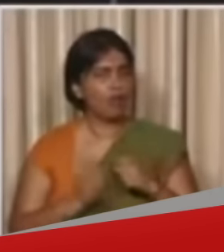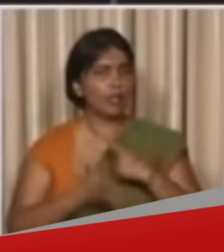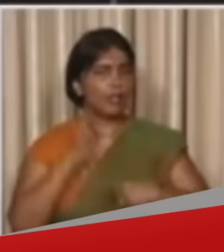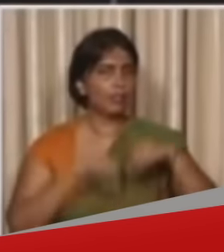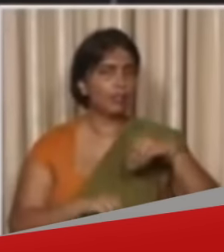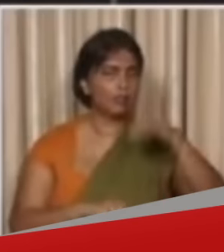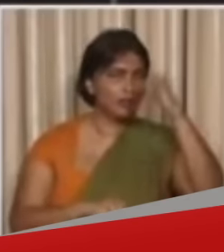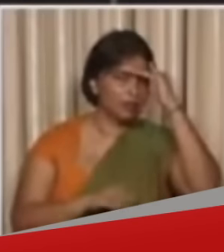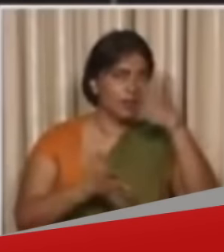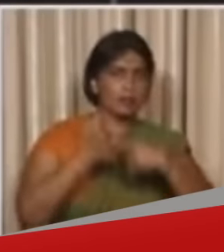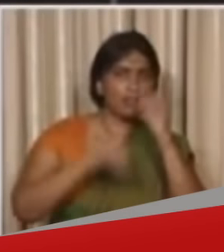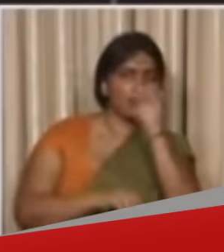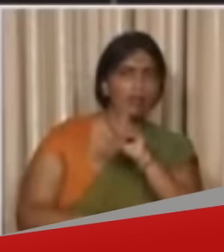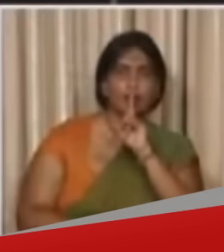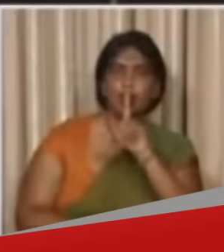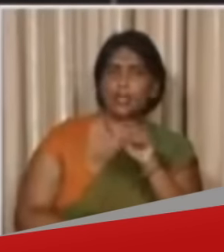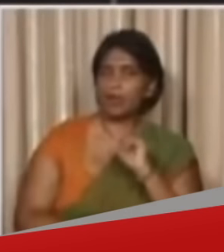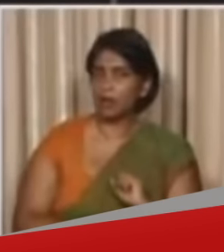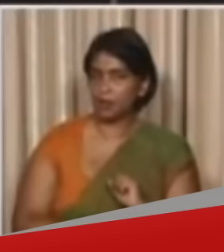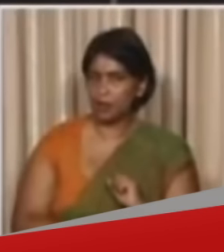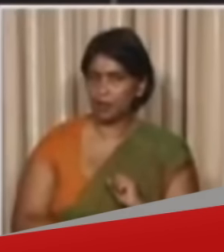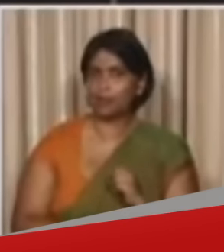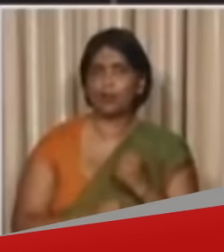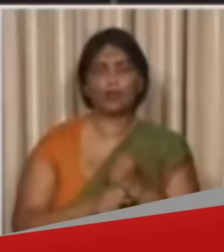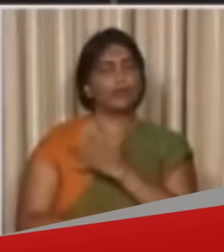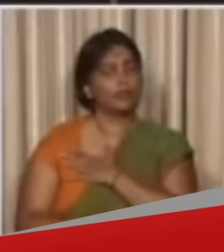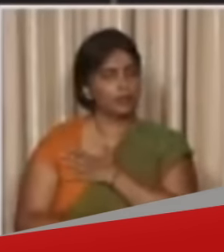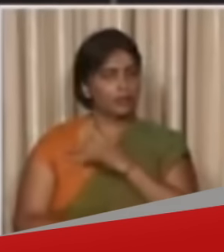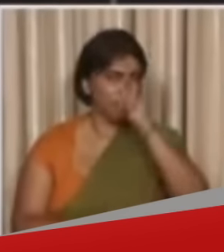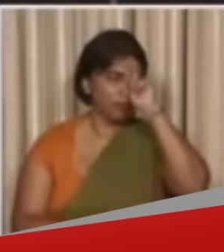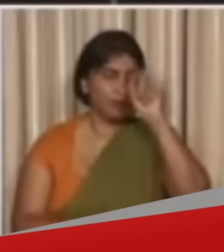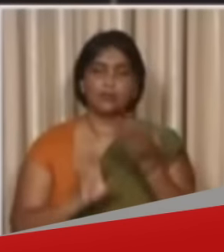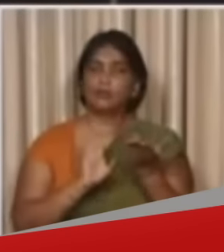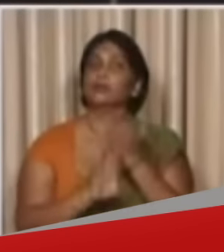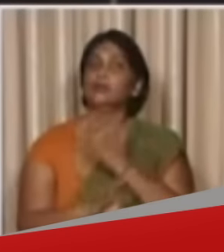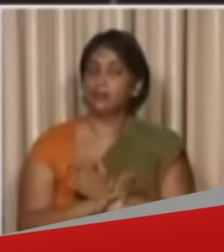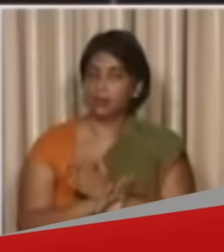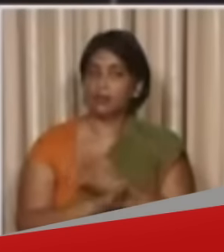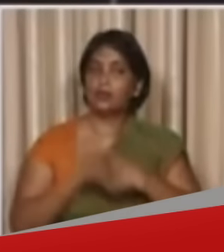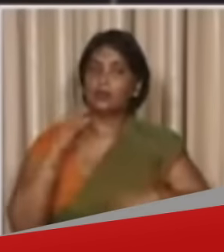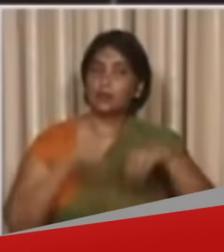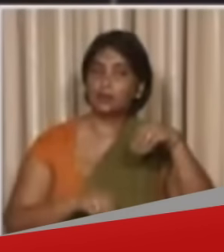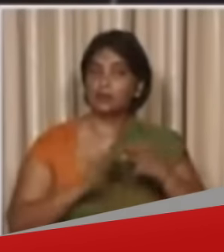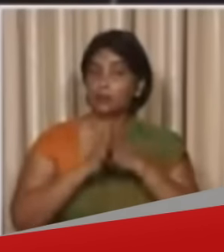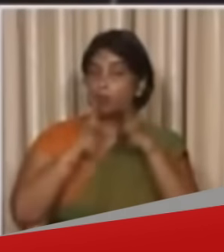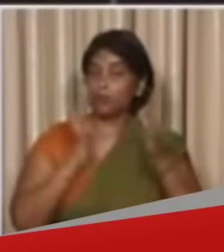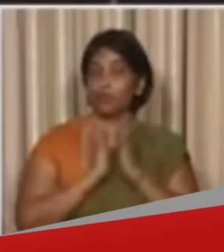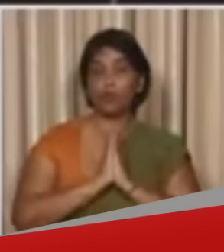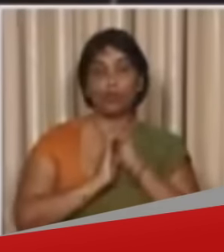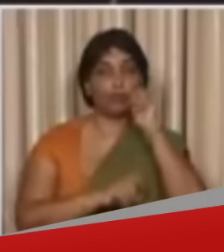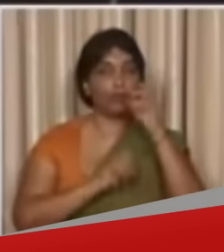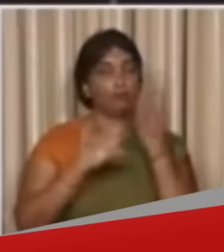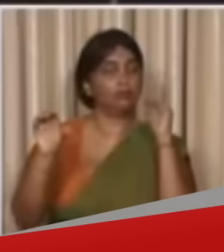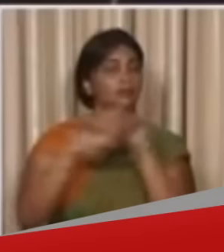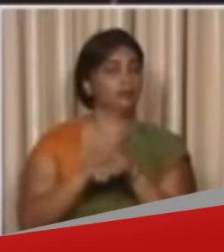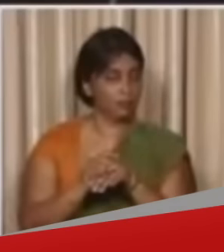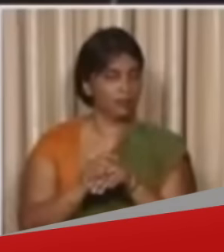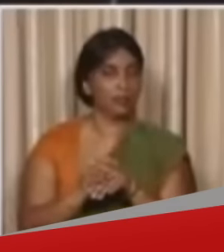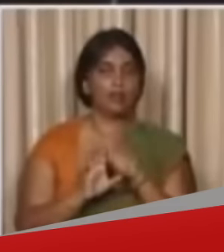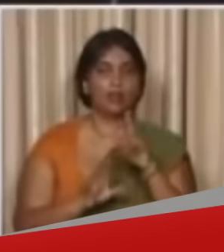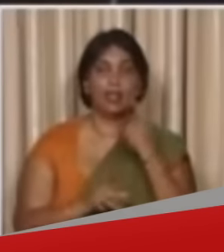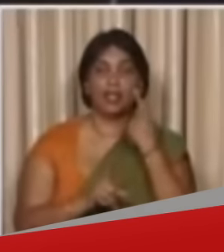කෙනෙකුට ඡන්ද දෙන්න කියන්නේ? දැන් ගෝඨාභය රාජපක්ෂ මහත්තයාට පහුගිය කාලේ මැතිවරණේ විශාල බෞද්ධ බලවේගයක් ගොඩනැගුණා. හැබැයි